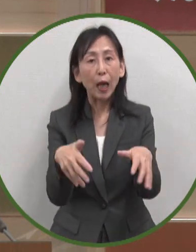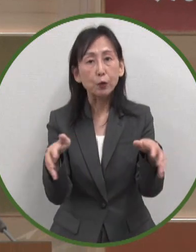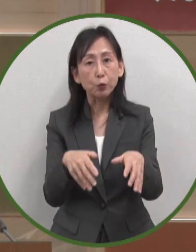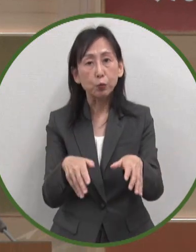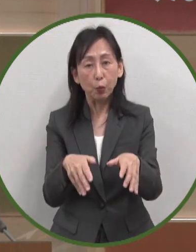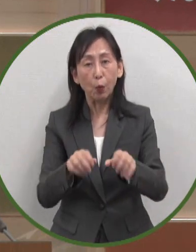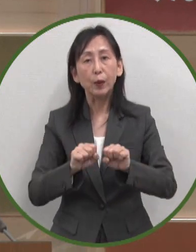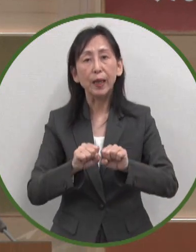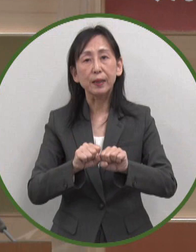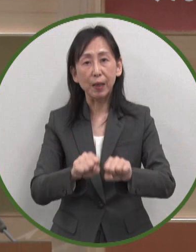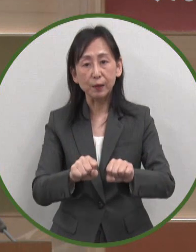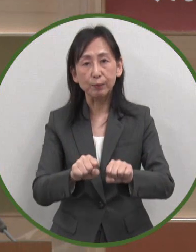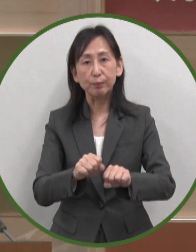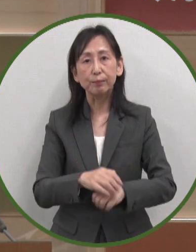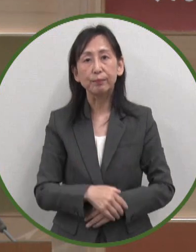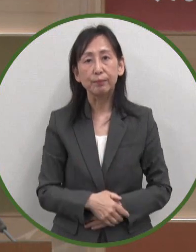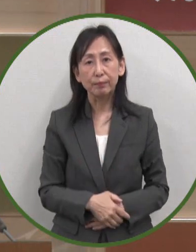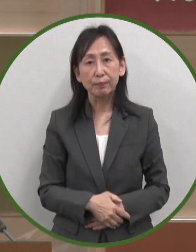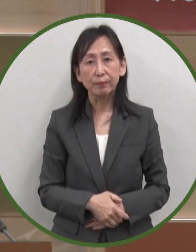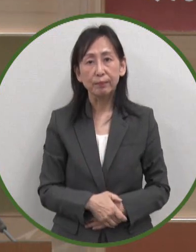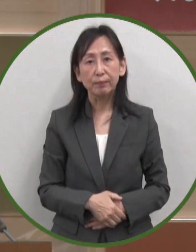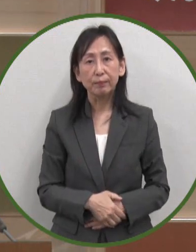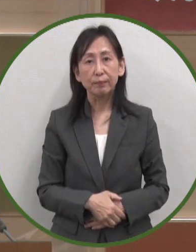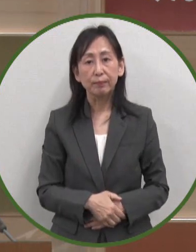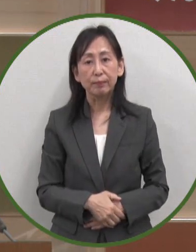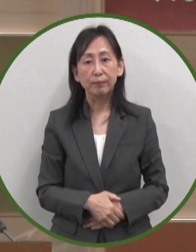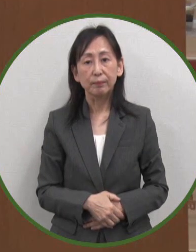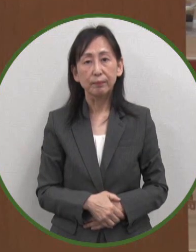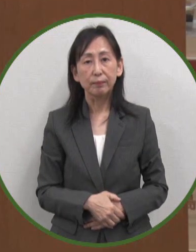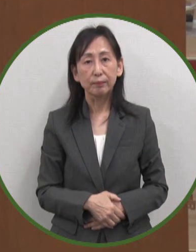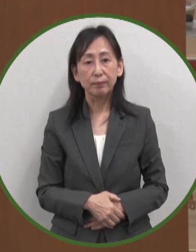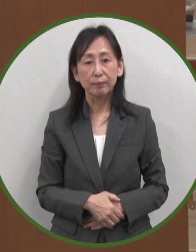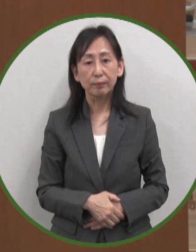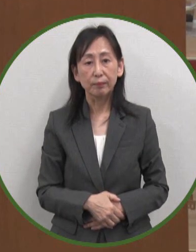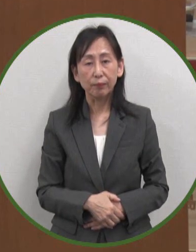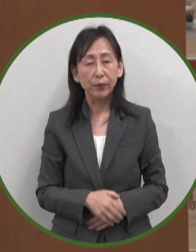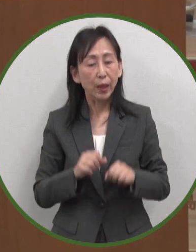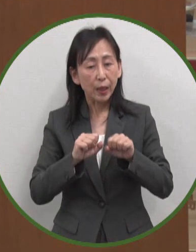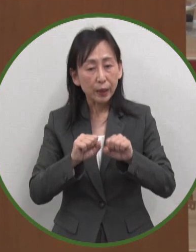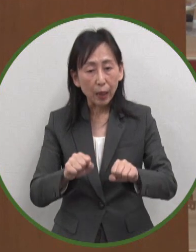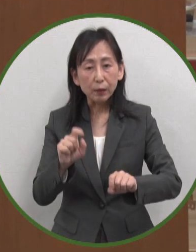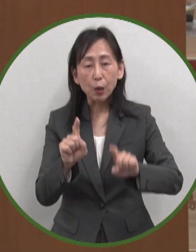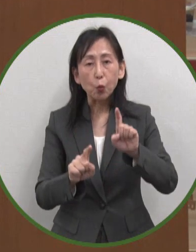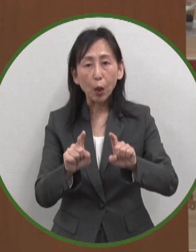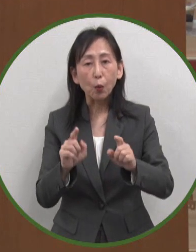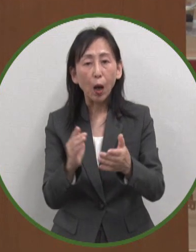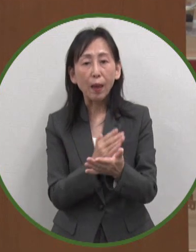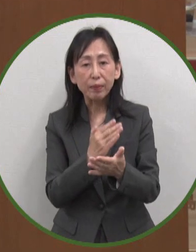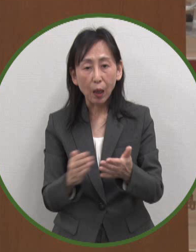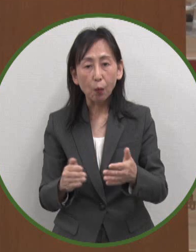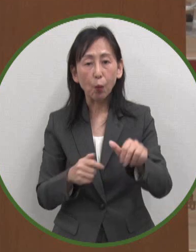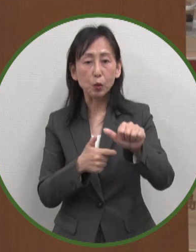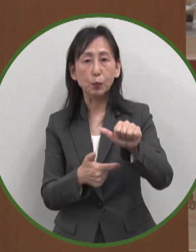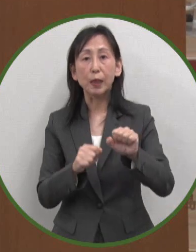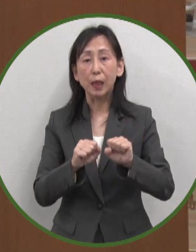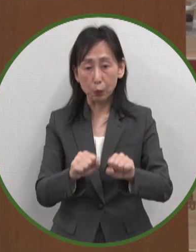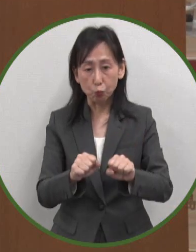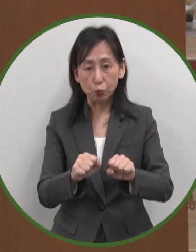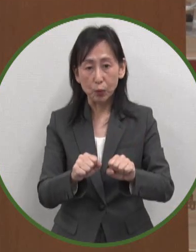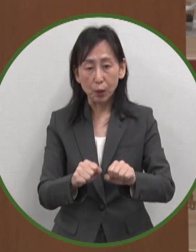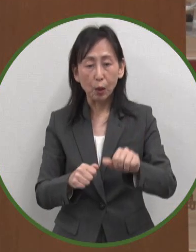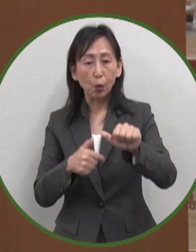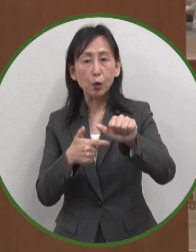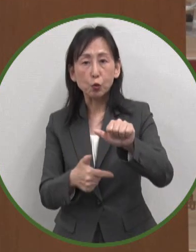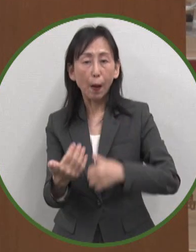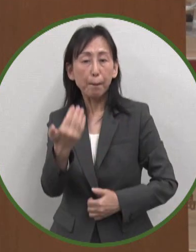そういう対応をしていきたいというふうに考えているところです。 あのするかしないかの判断もそこでするということなんですけど、これ実質その6日まで